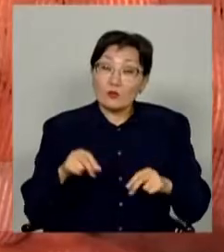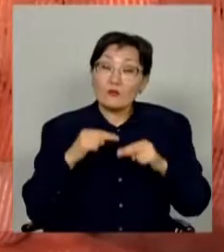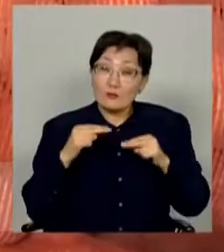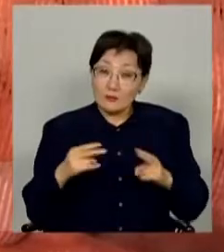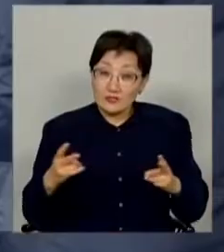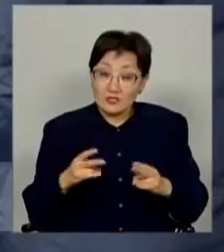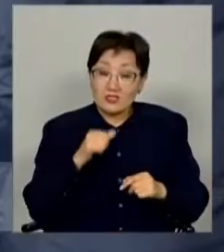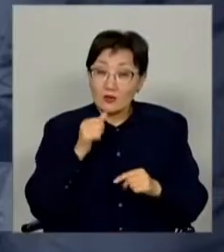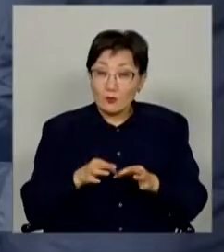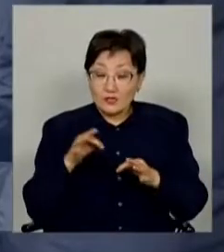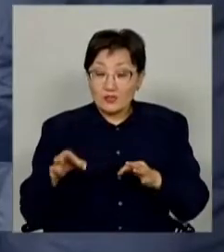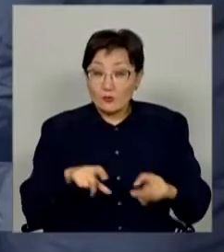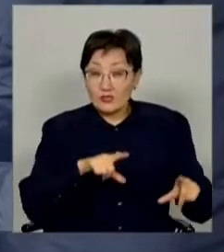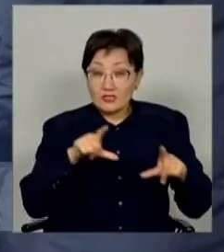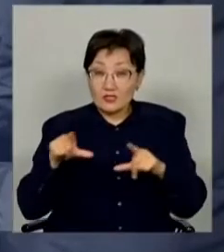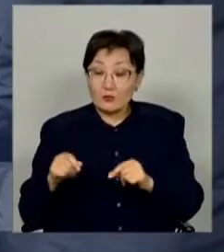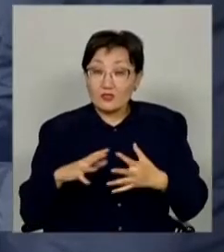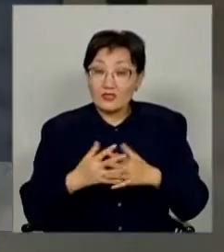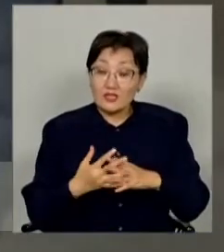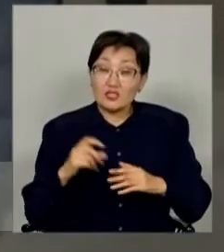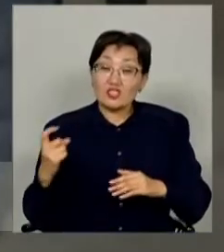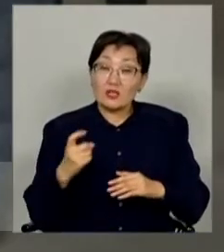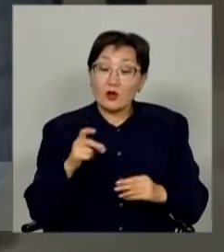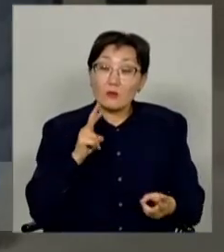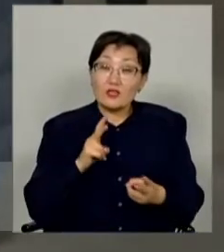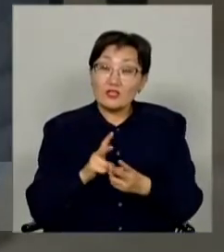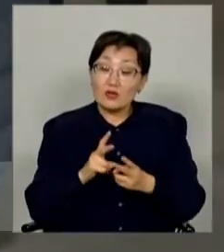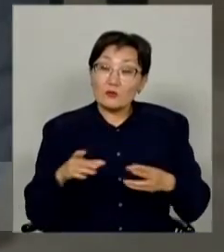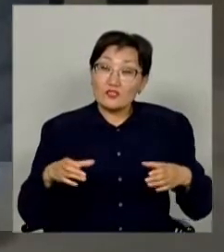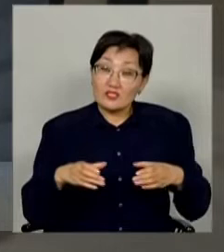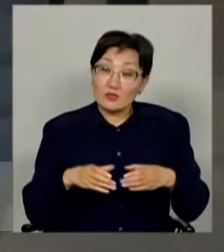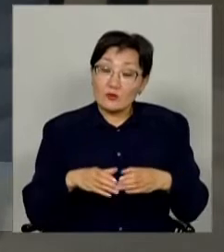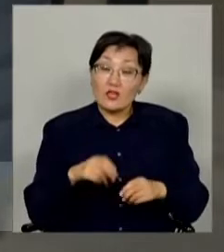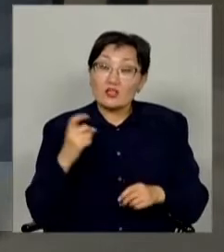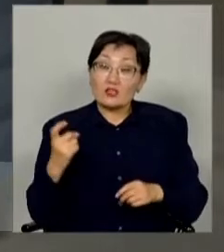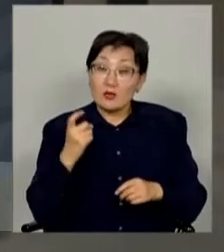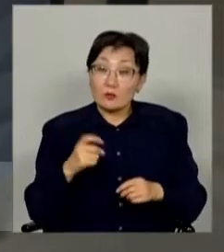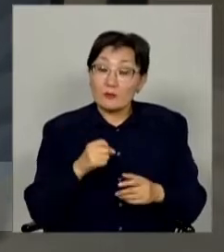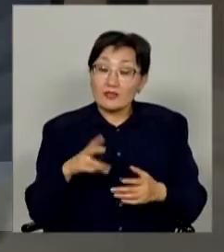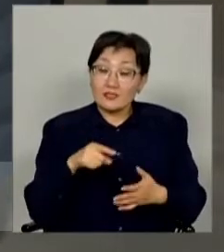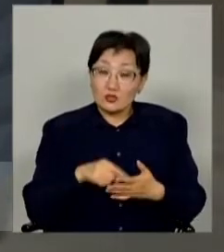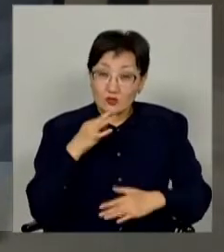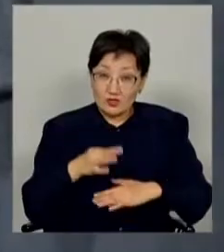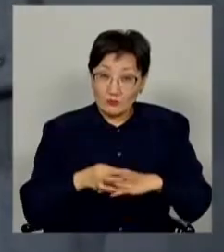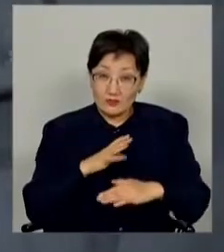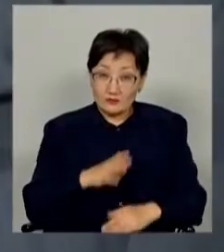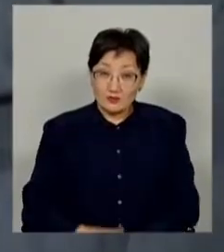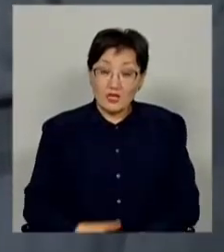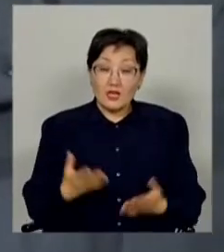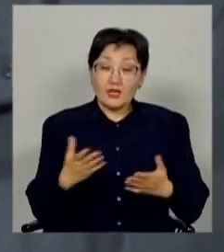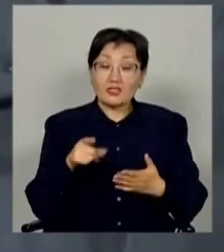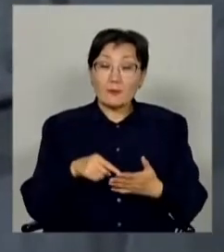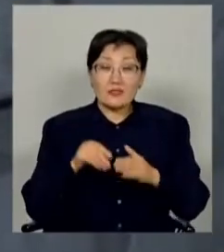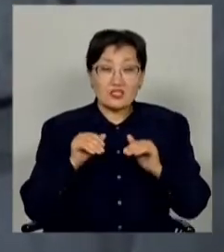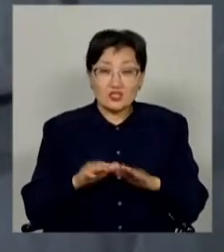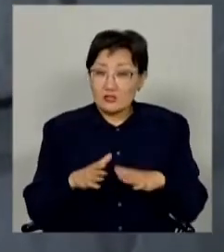айтады. Қостанай облысына барып, Заречный ауылының шаруаларымен кездескен штаб өкілдері шаруалардың бірқатар сұрағына жауап берді. Қандай мәселе шешілмей